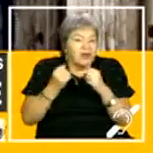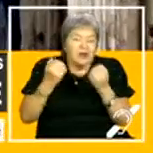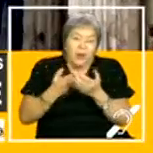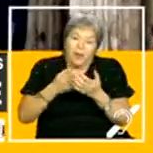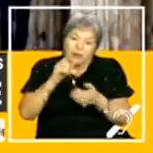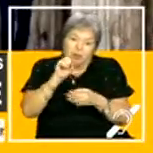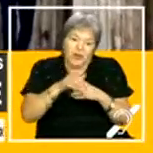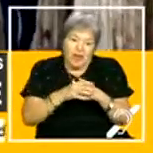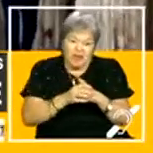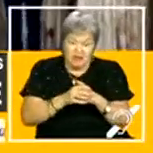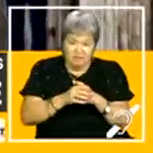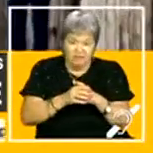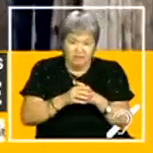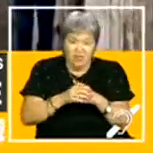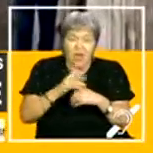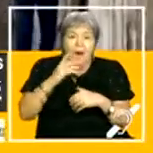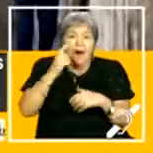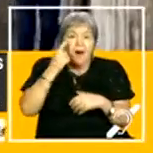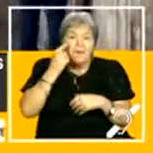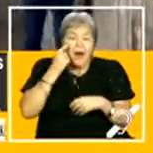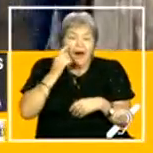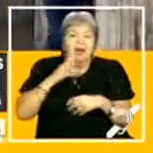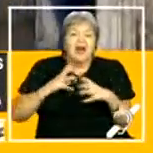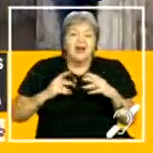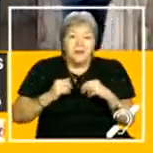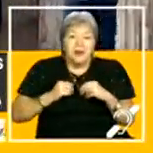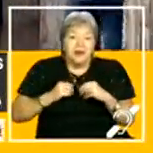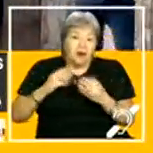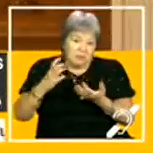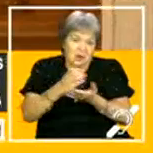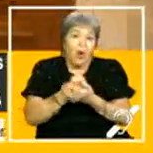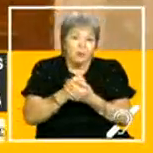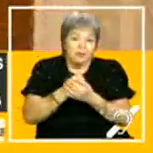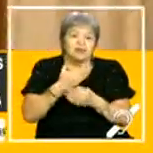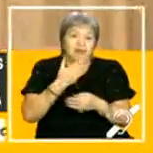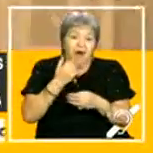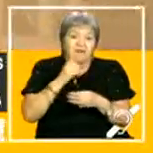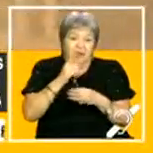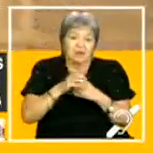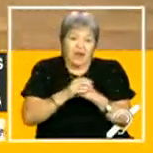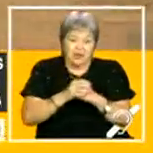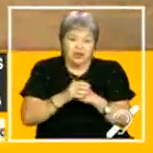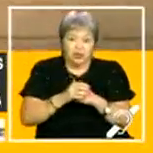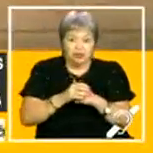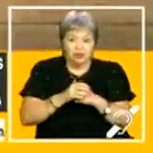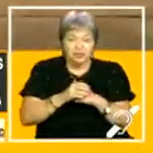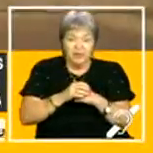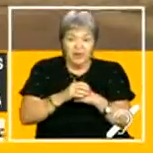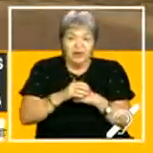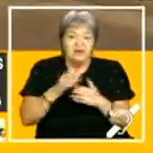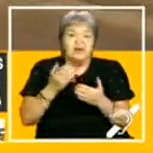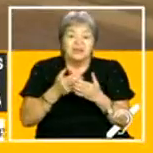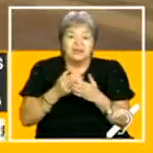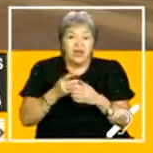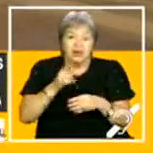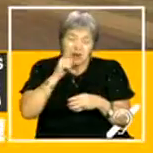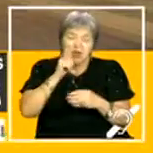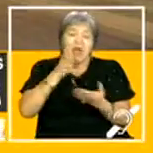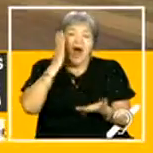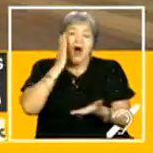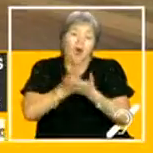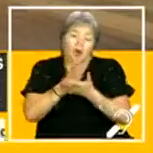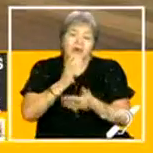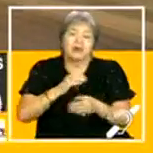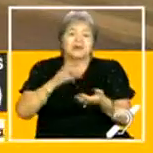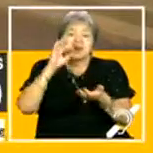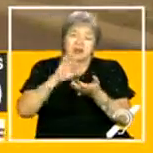În clipa asta apare că PNL-ul a obținut un avantaj tactic, în sensul în care, iată, și-a impus voința